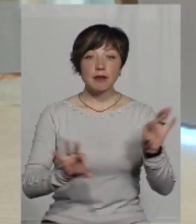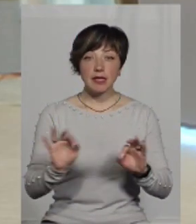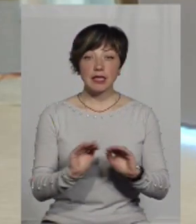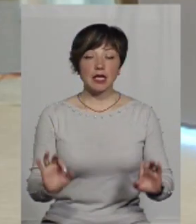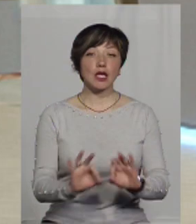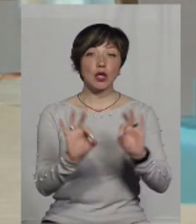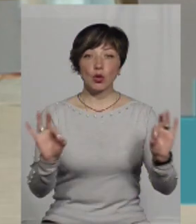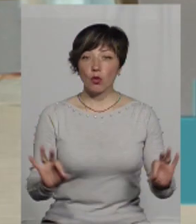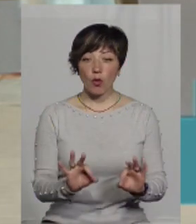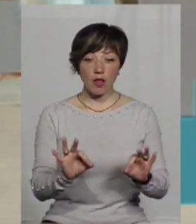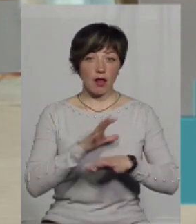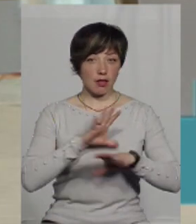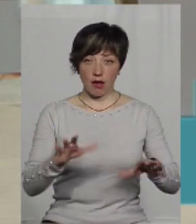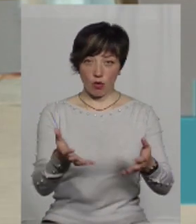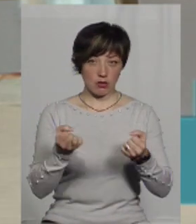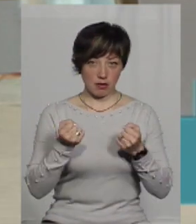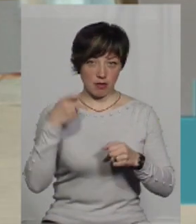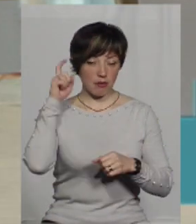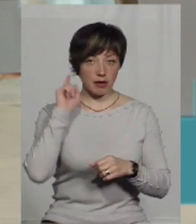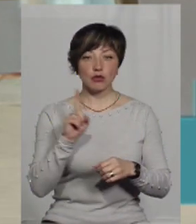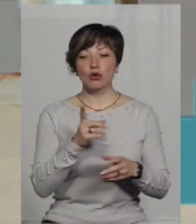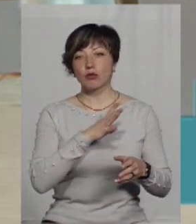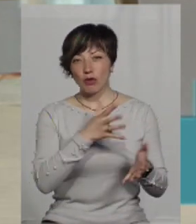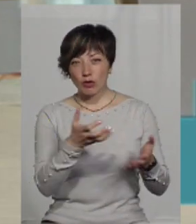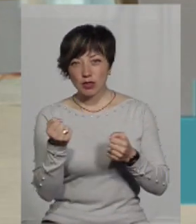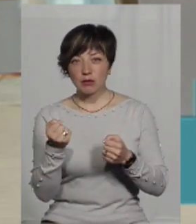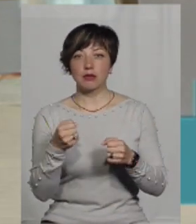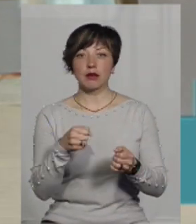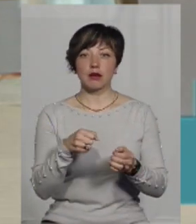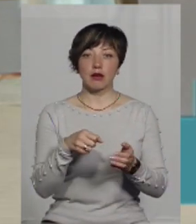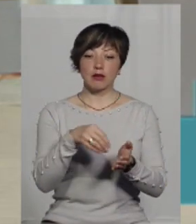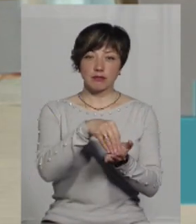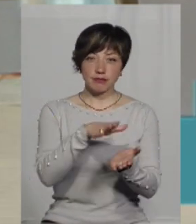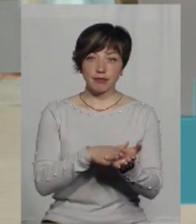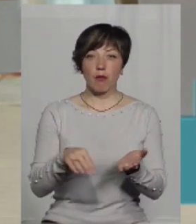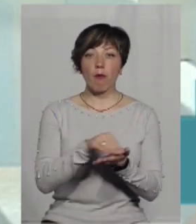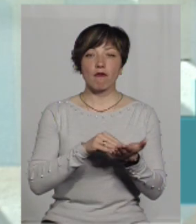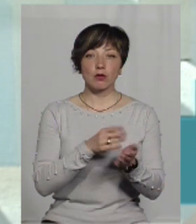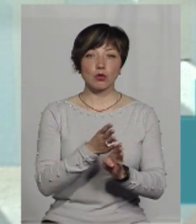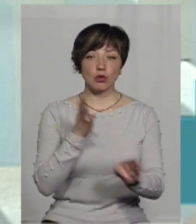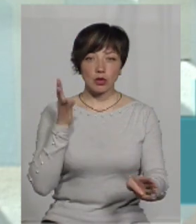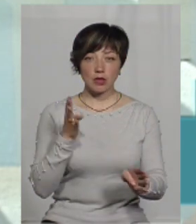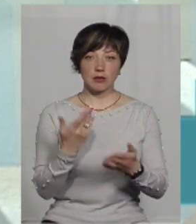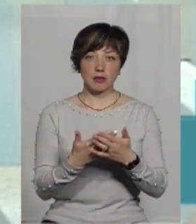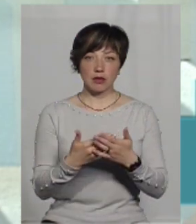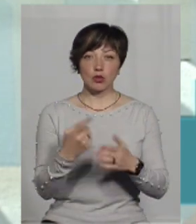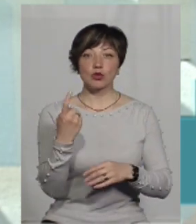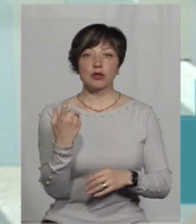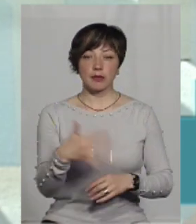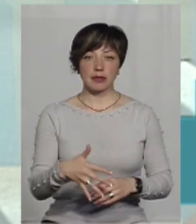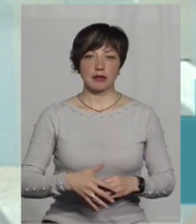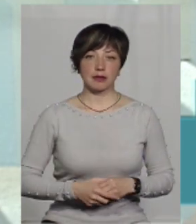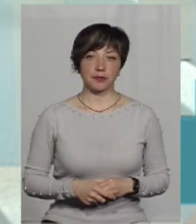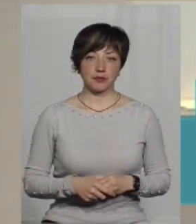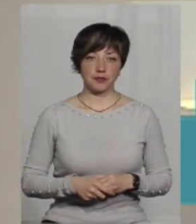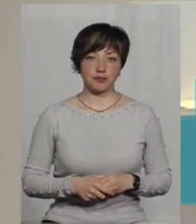які ніколи не отримували слухових апаратів. Ті, що отримували, вони стоять у нас на повторну чергу. І таких дітей зібралося вже до